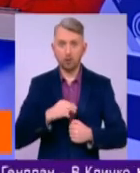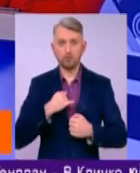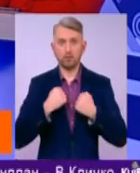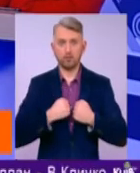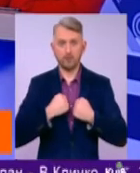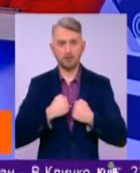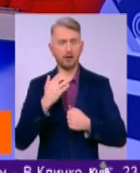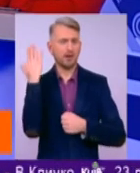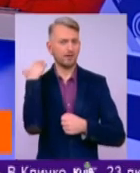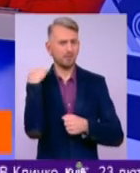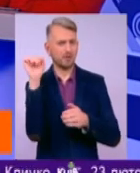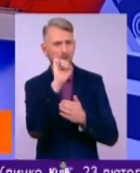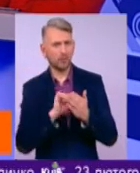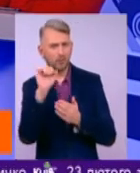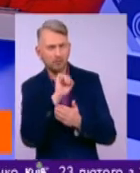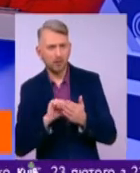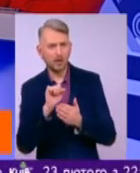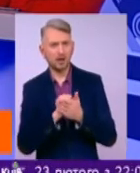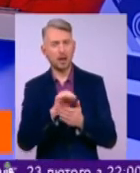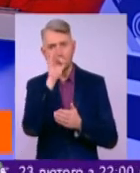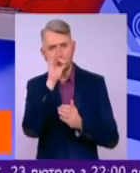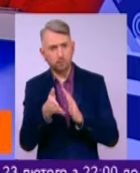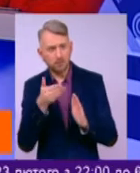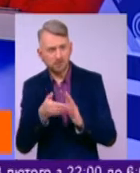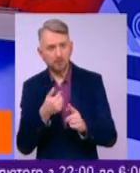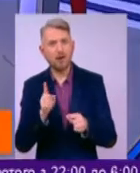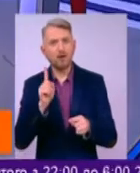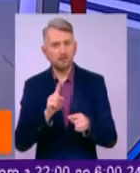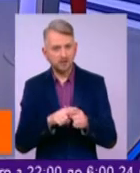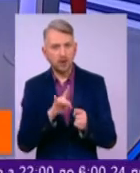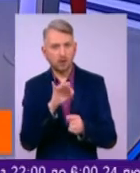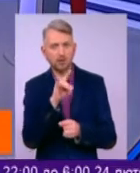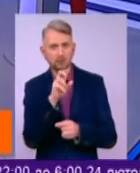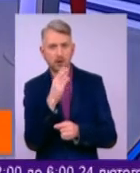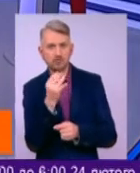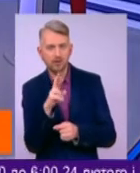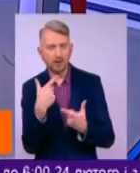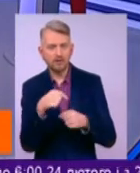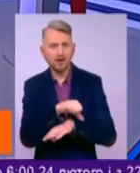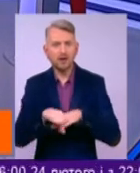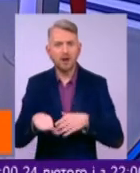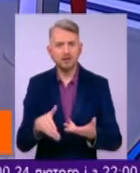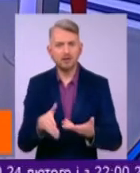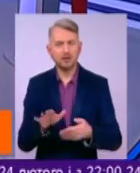спинку, ми вибачте слово пипку підмиває, то це є розбещення. Де тут та гранця